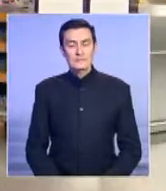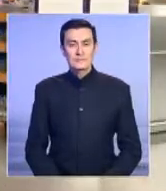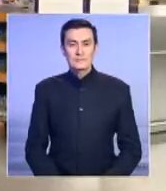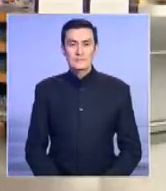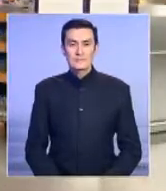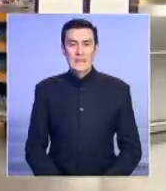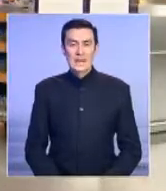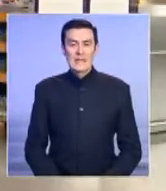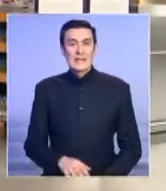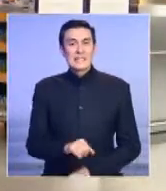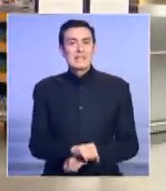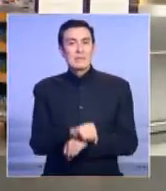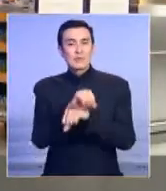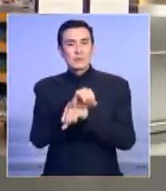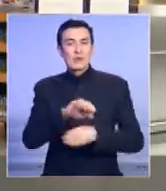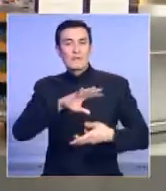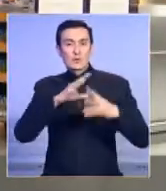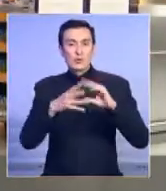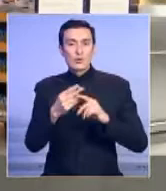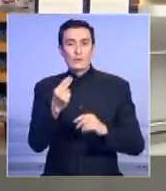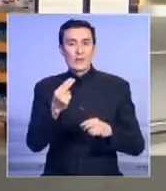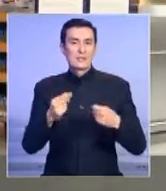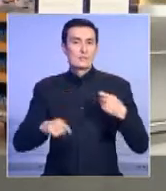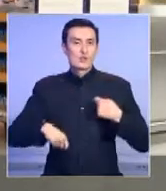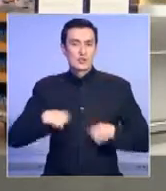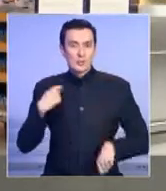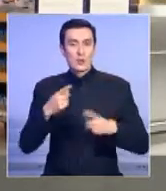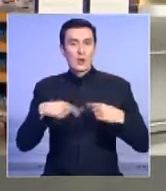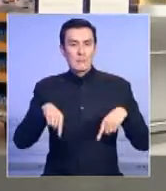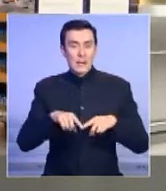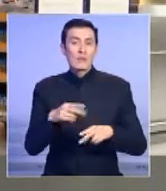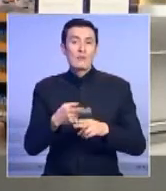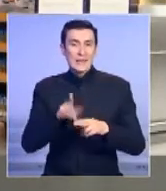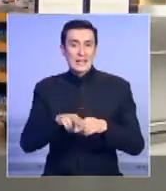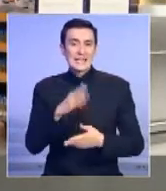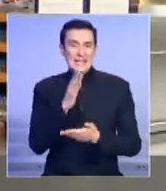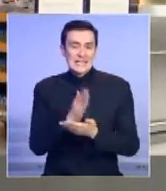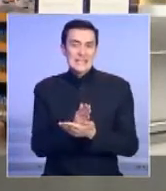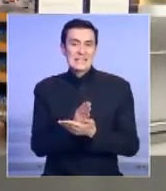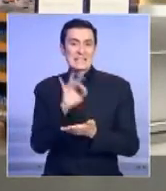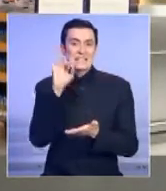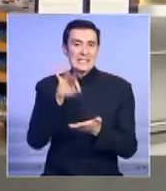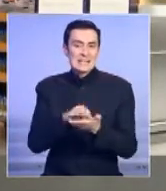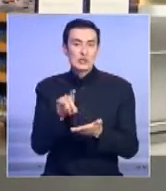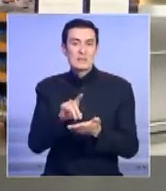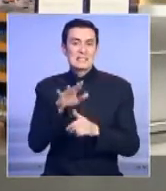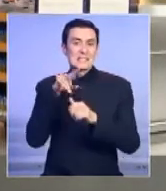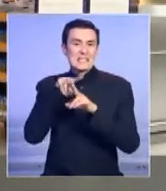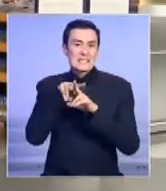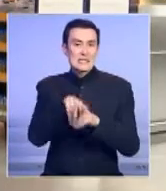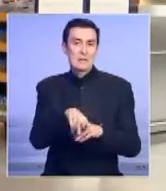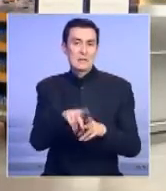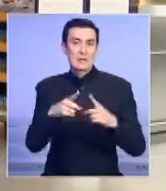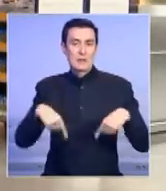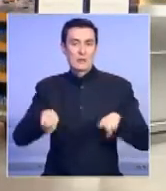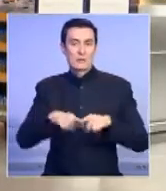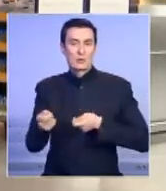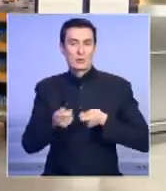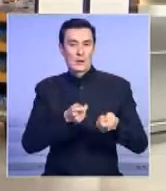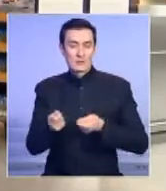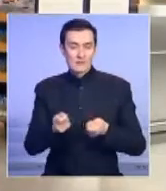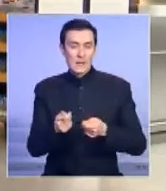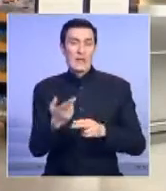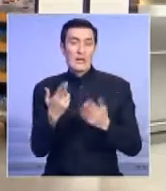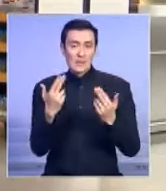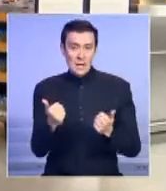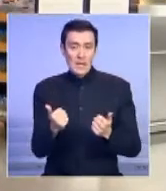запас только ведет к финансовому ущербу компания в этом и есть смысл забастовки чтобы создать давление на руководству компании конечно